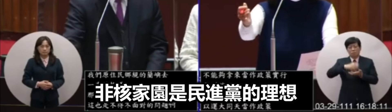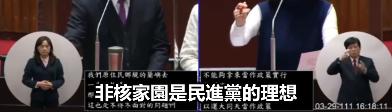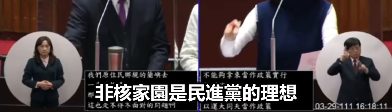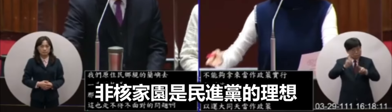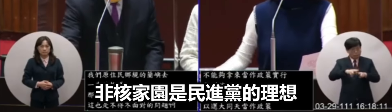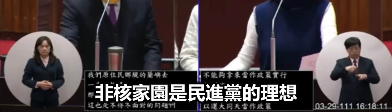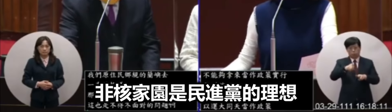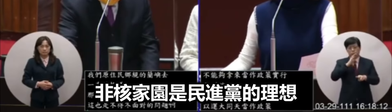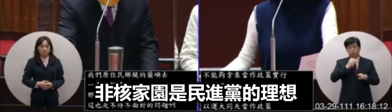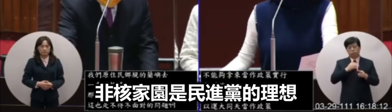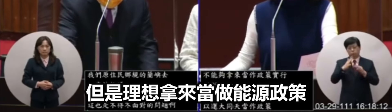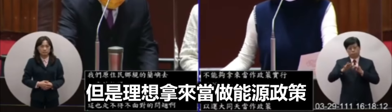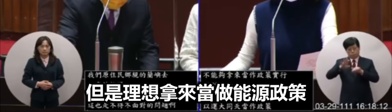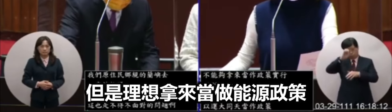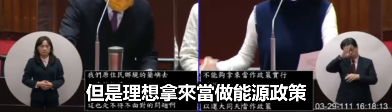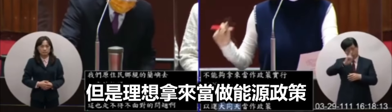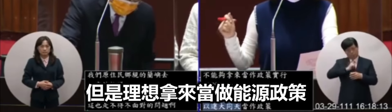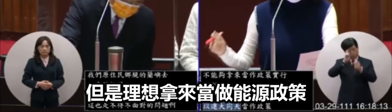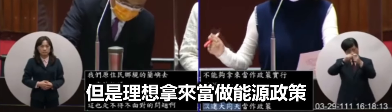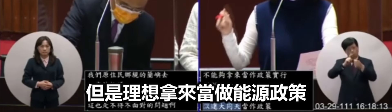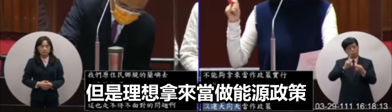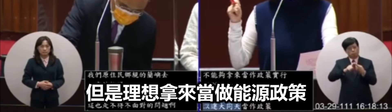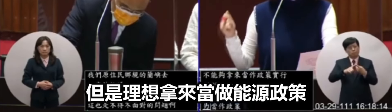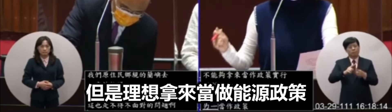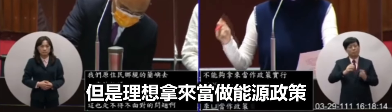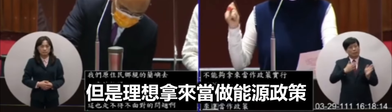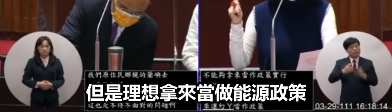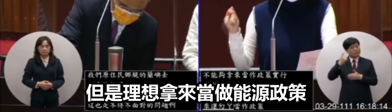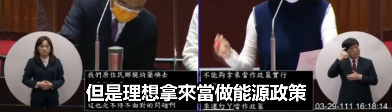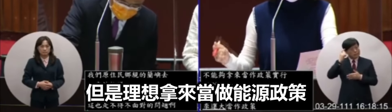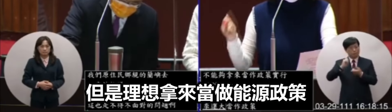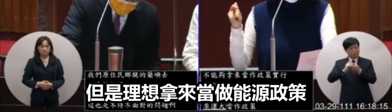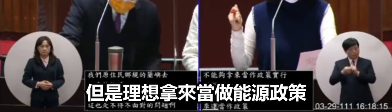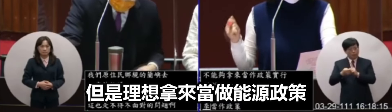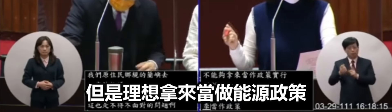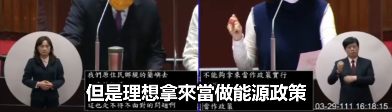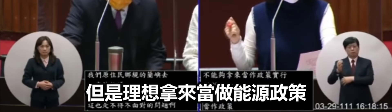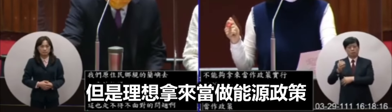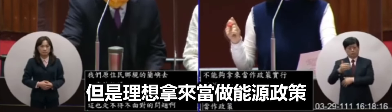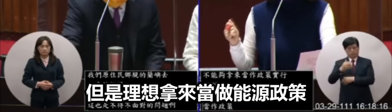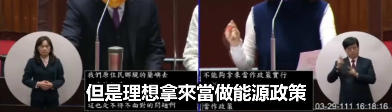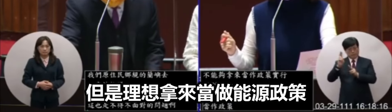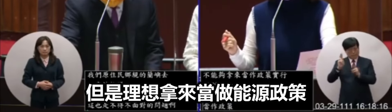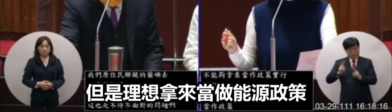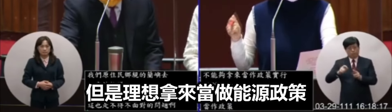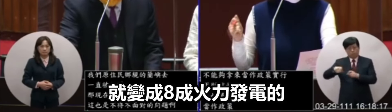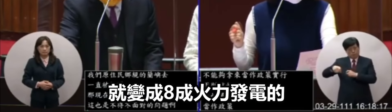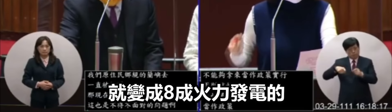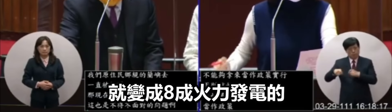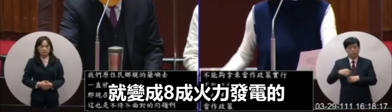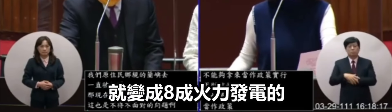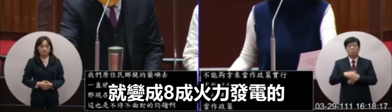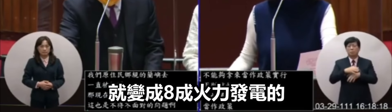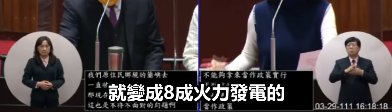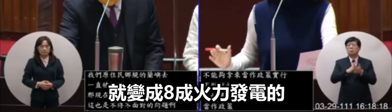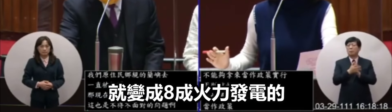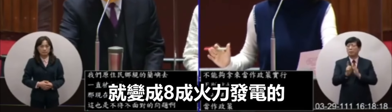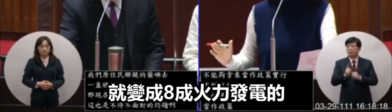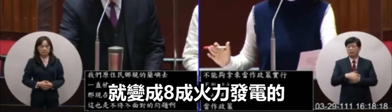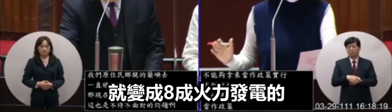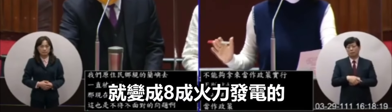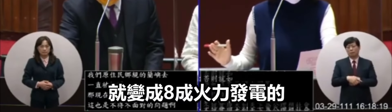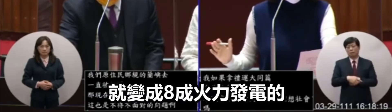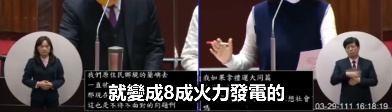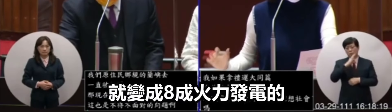民进党的理想，但是理想拿来当作能源政策，就变成